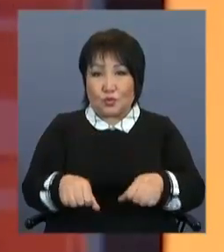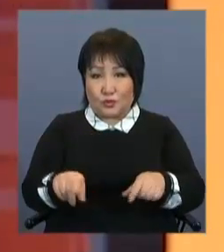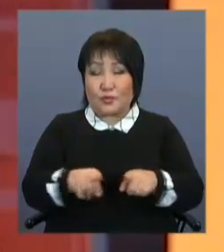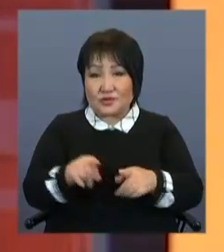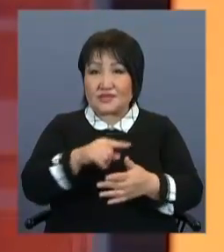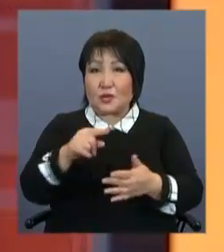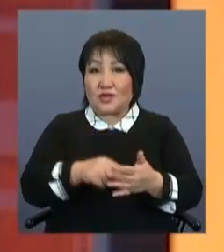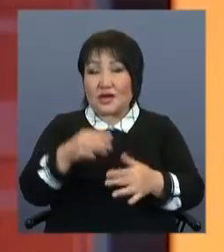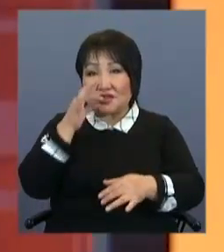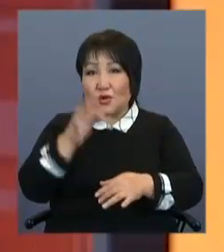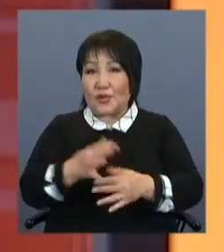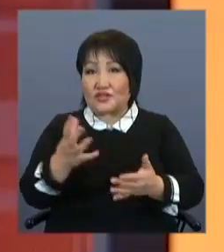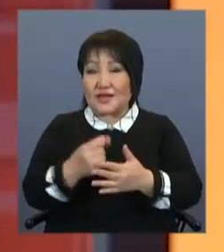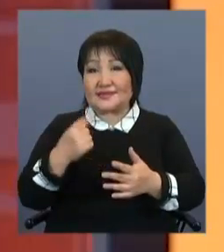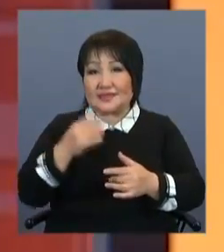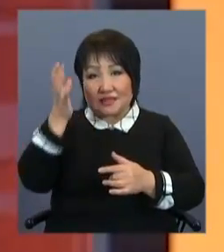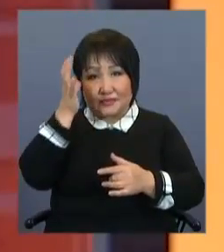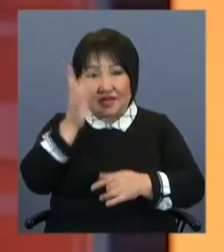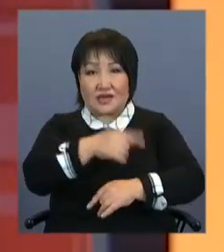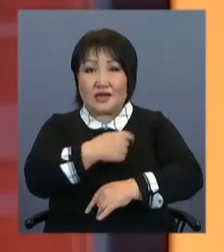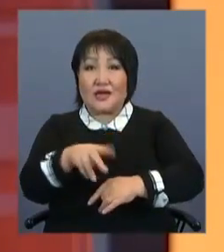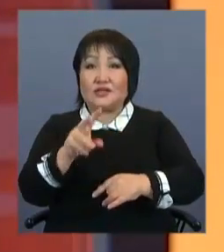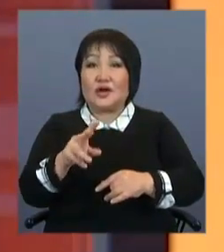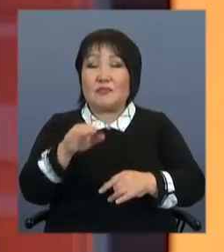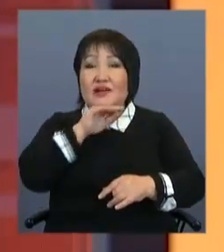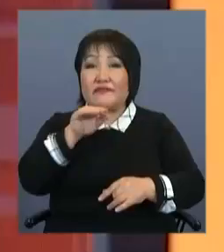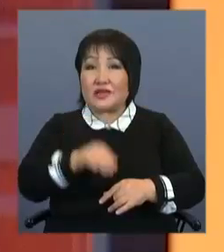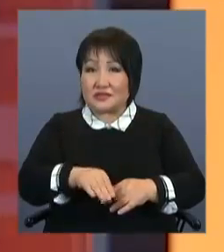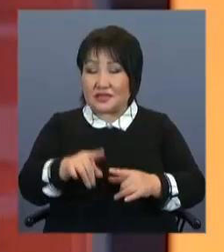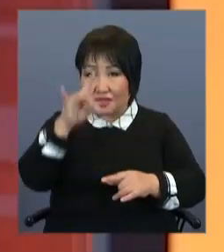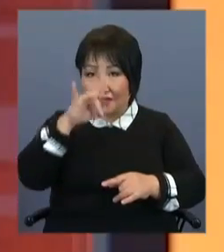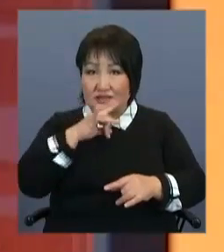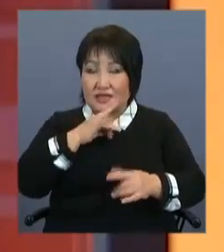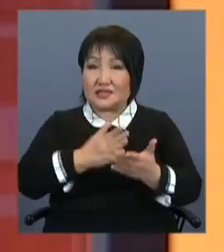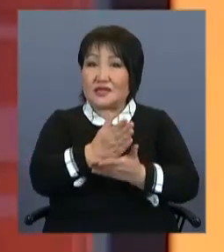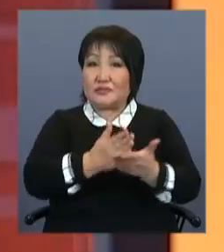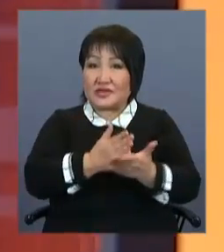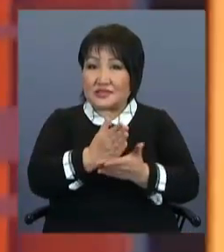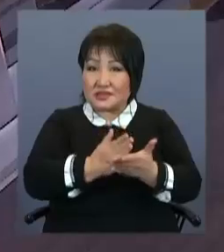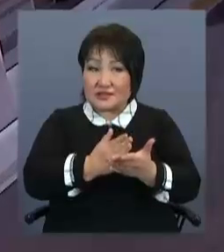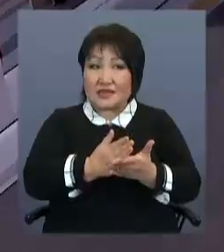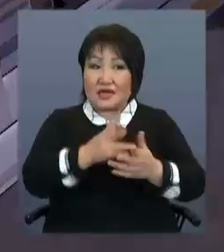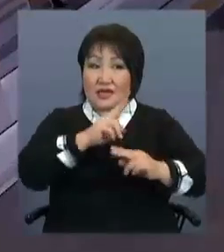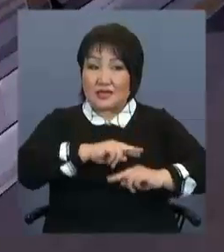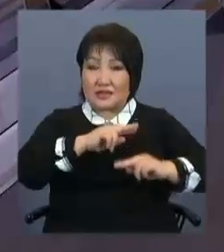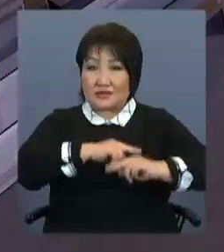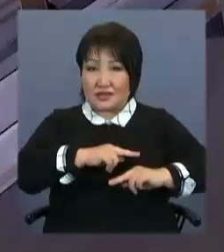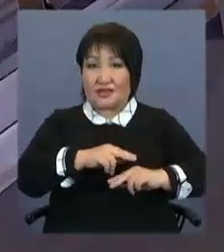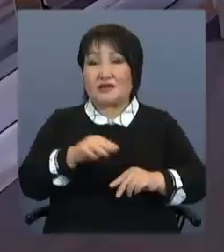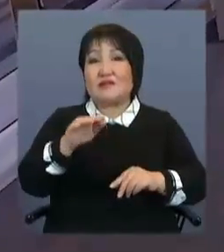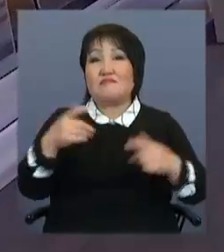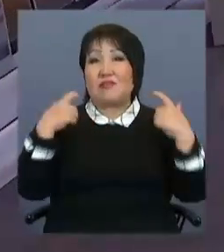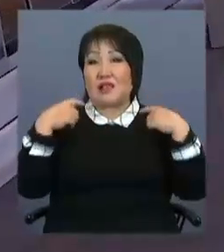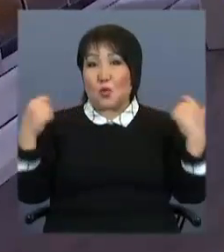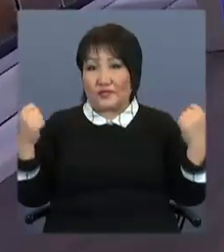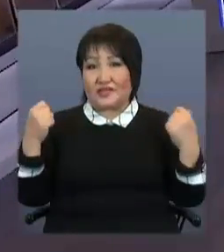үшін әскери ғылымдар докторы, профессор, Қазақстан Республикасының еңбек сіңірген қайраткер полковник Ким Серікбаев мырзаны қонаққа шақырдық. Ким